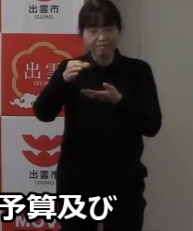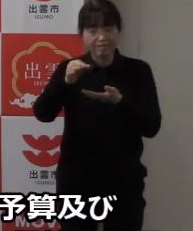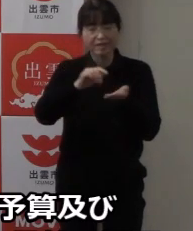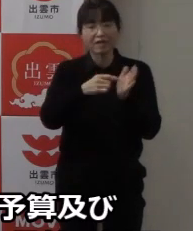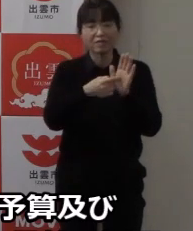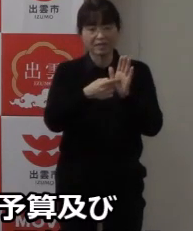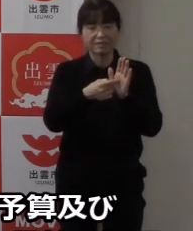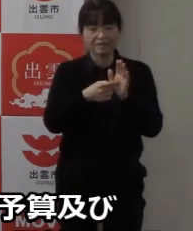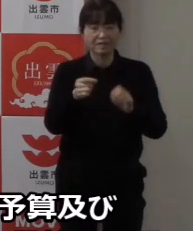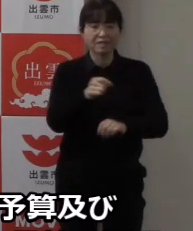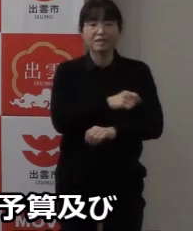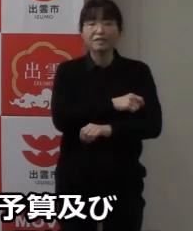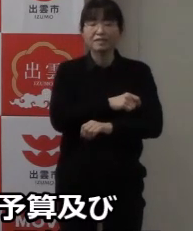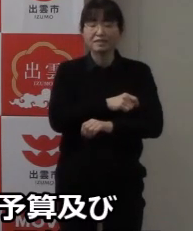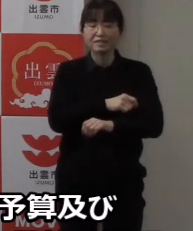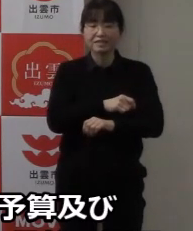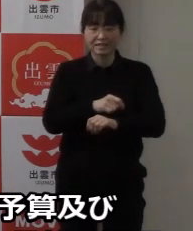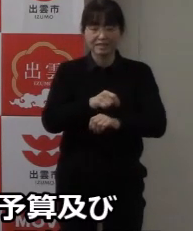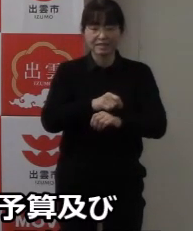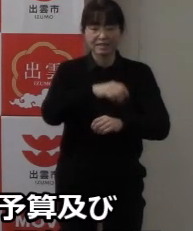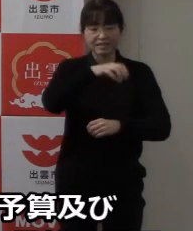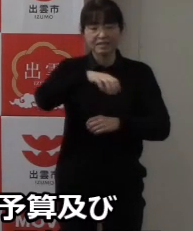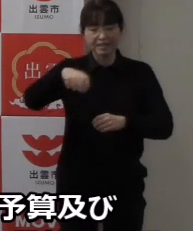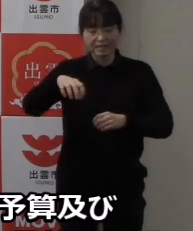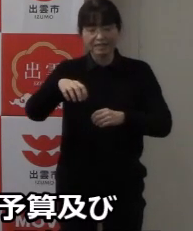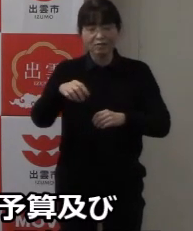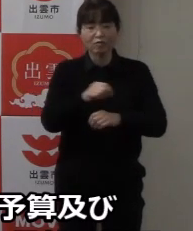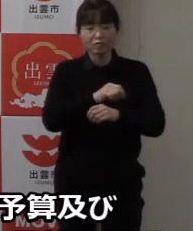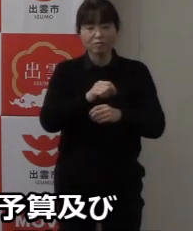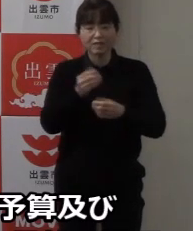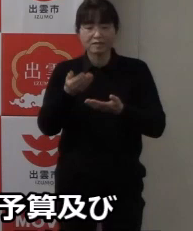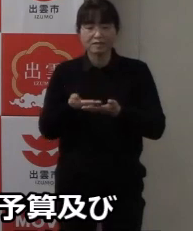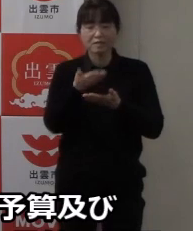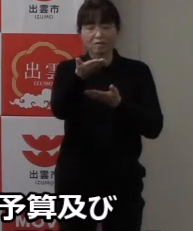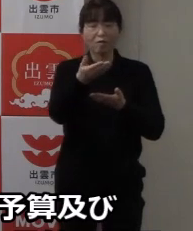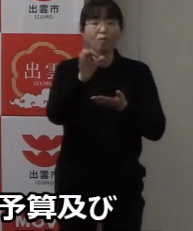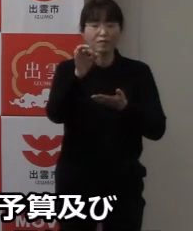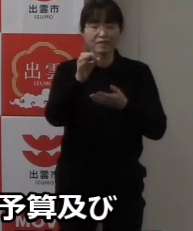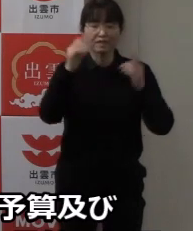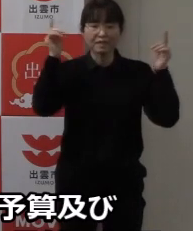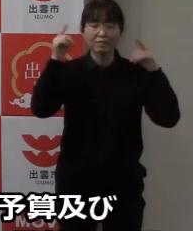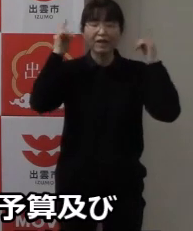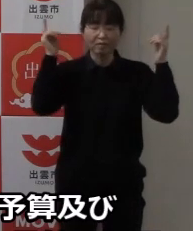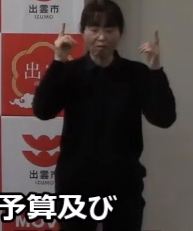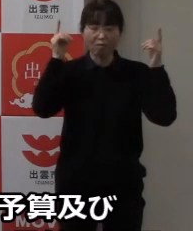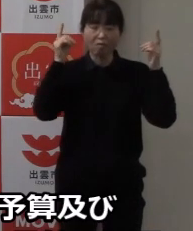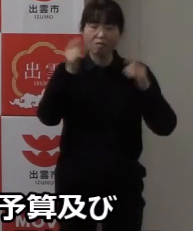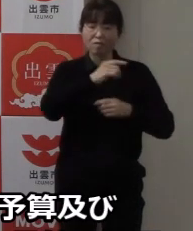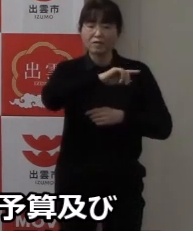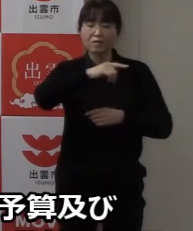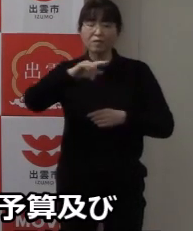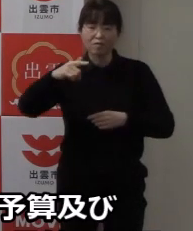ども、地方創生臨時交付金、またイベントその他で、